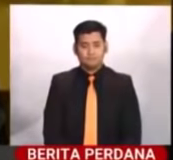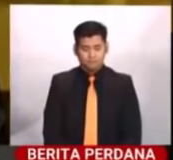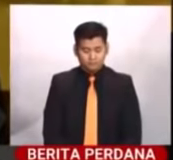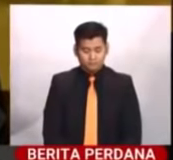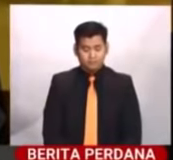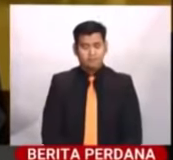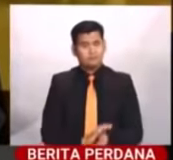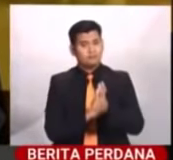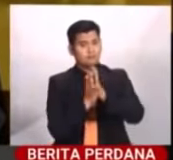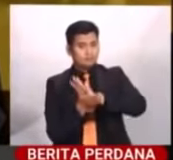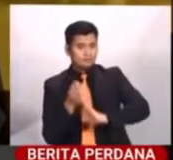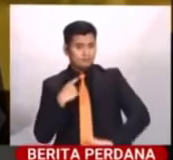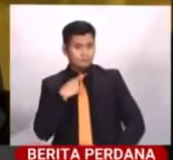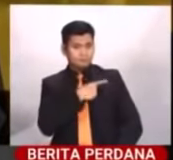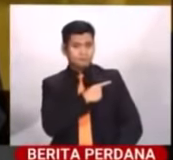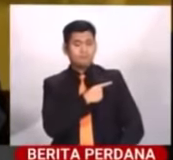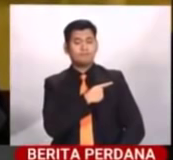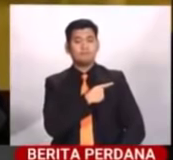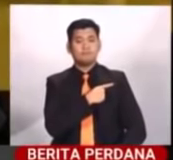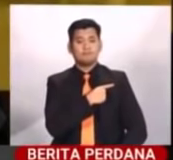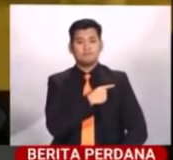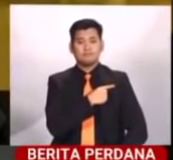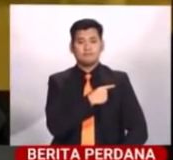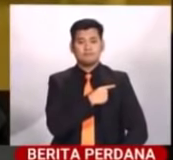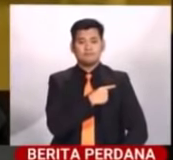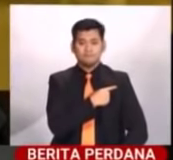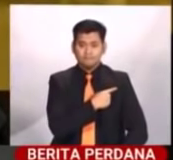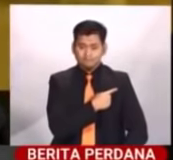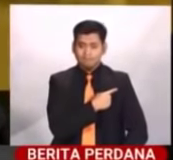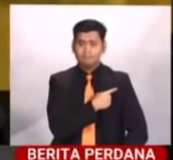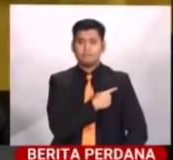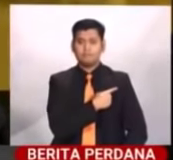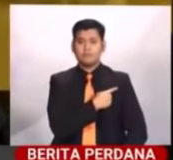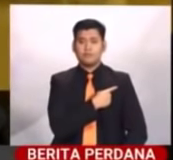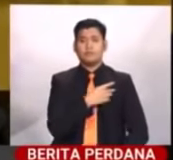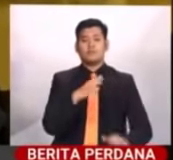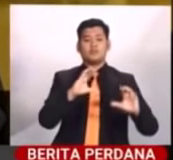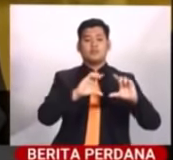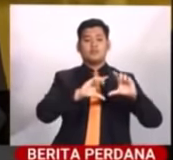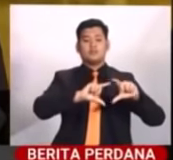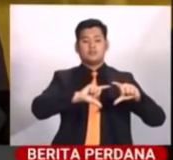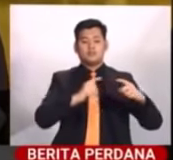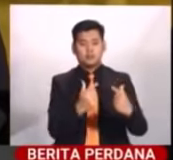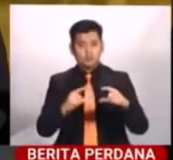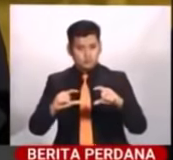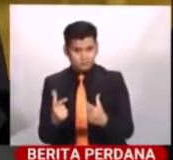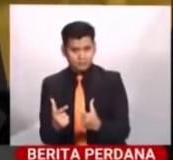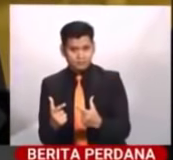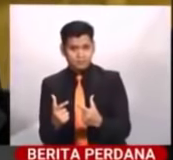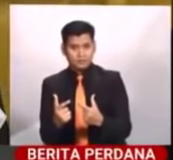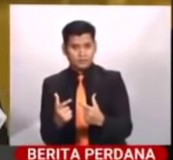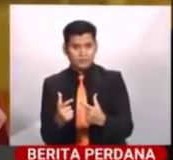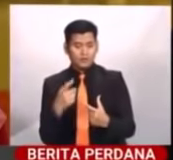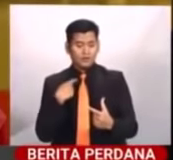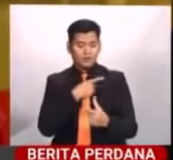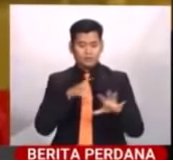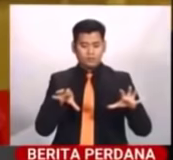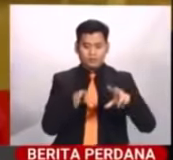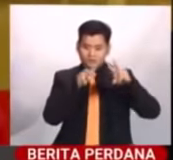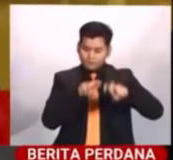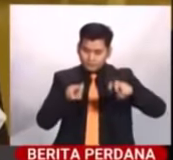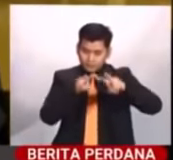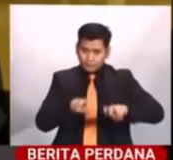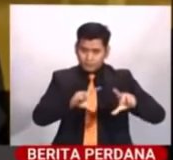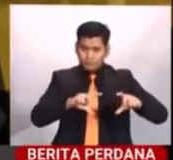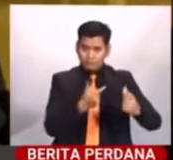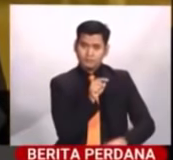Bermakna kita mengambil kumpulan yang mengidap SARI untuk kita buat kajian